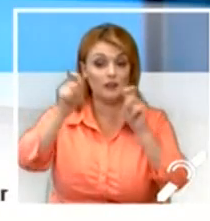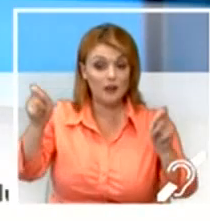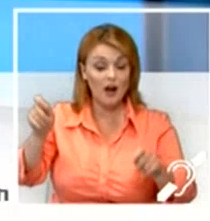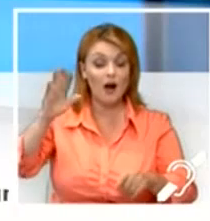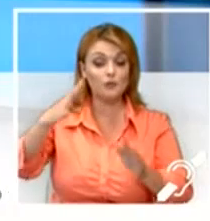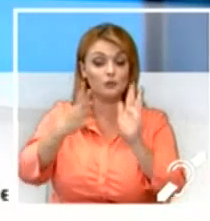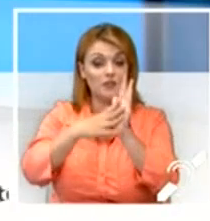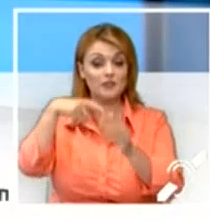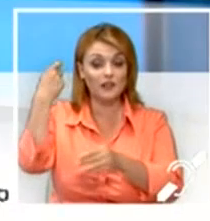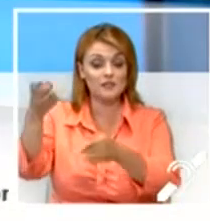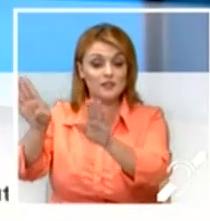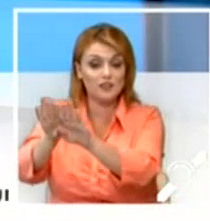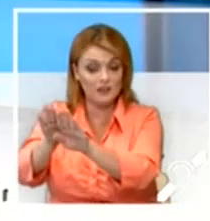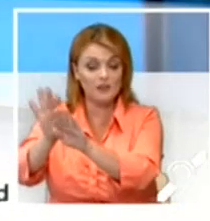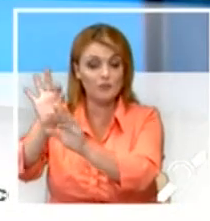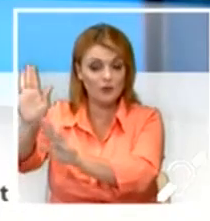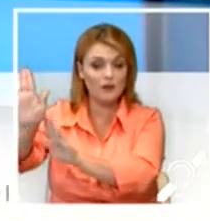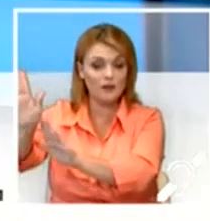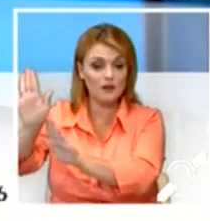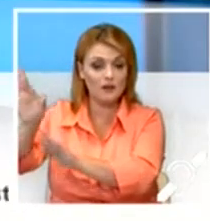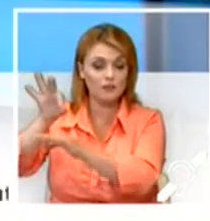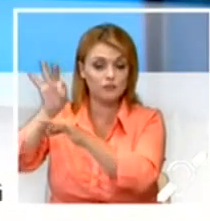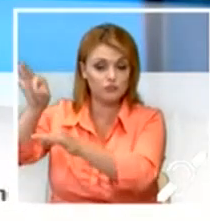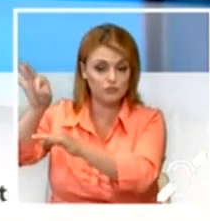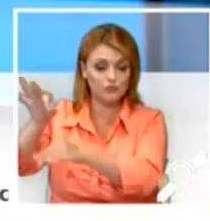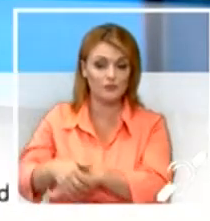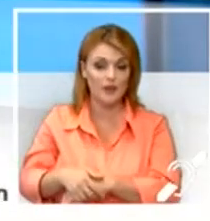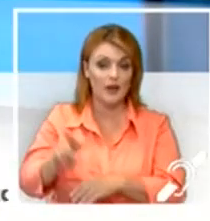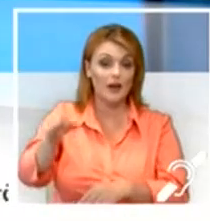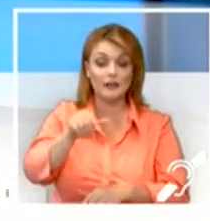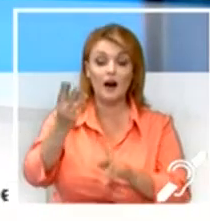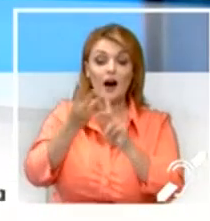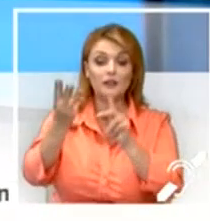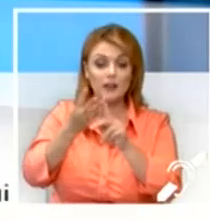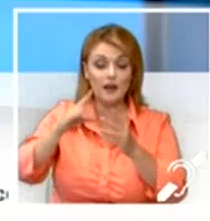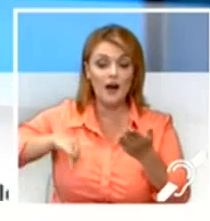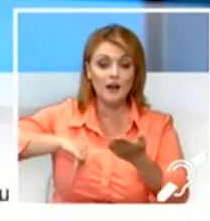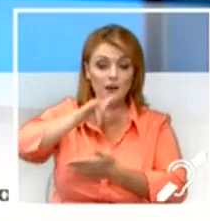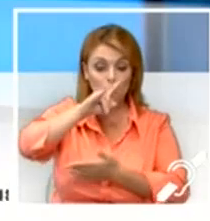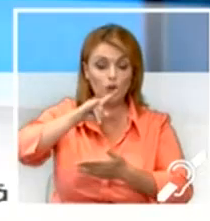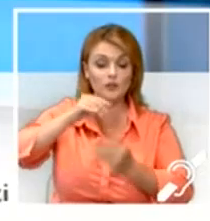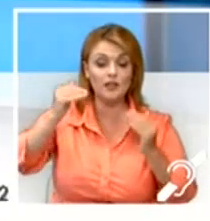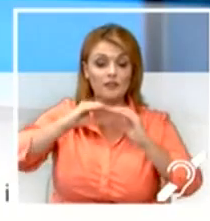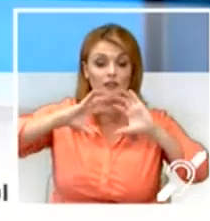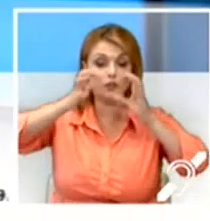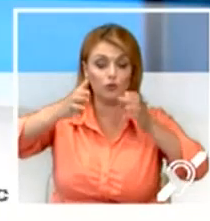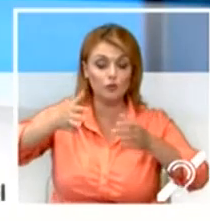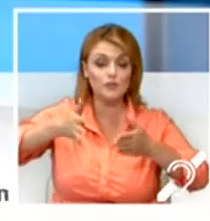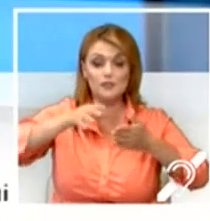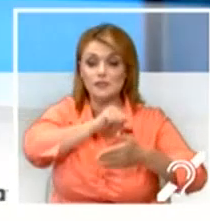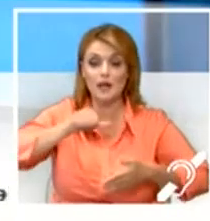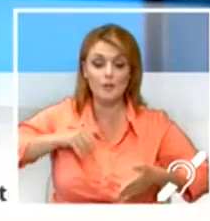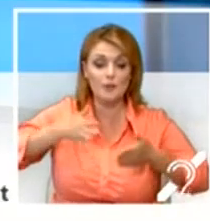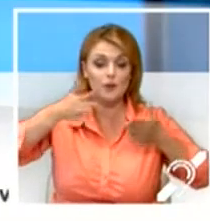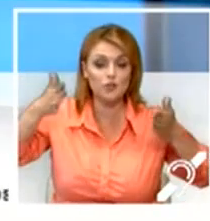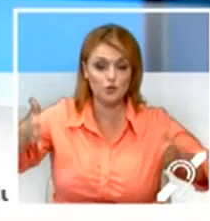9 ani de când a fost închis, al treilea cel mai vechi aeroport din lume devine din nou operațional. Aerogara, clădire din patrimoniu